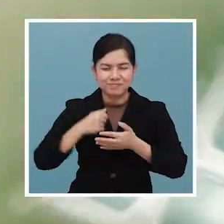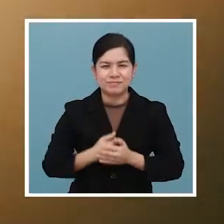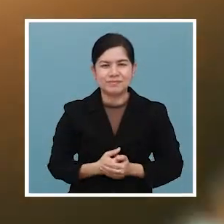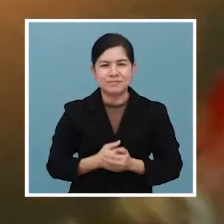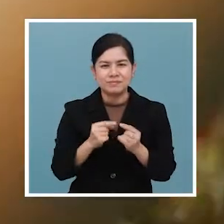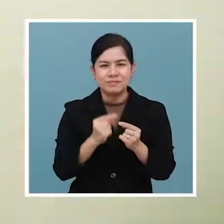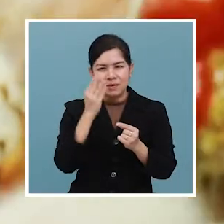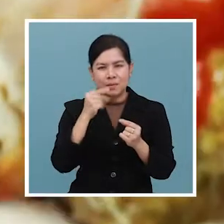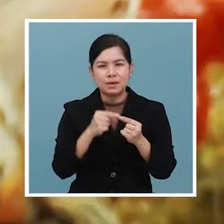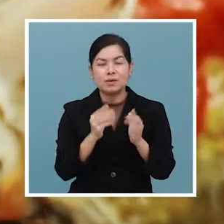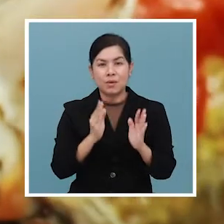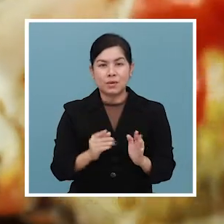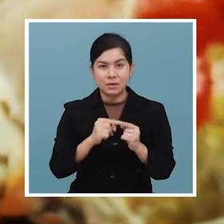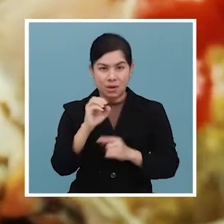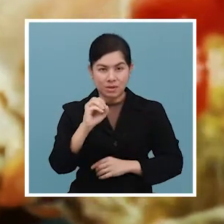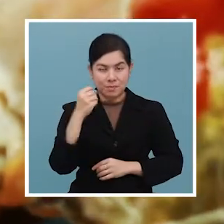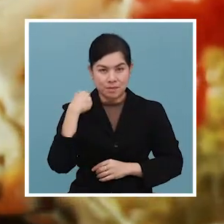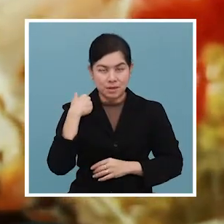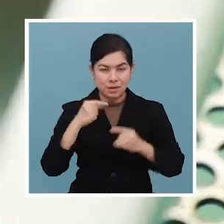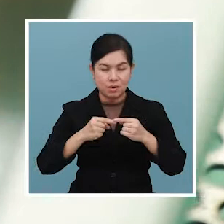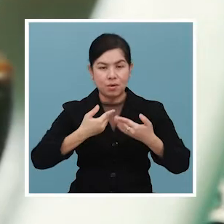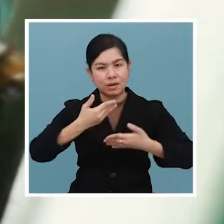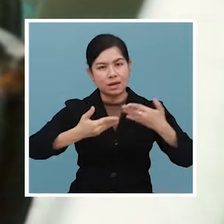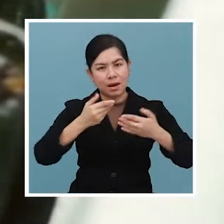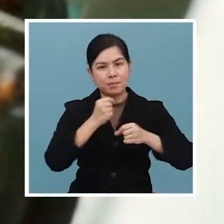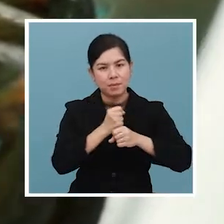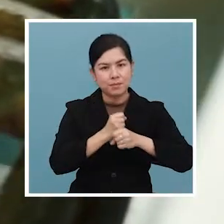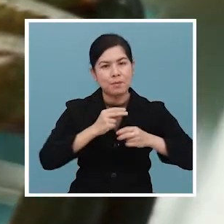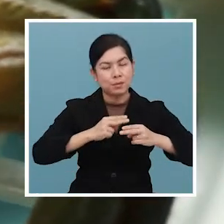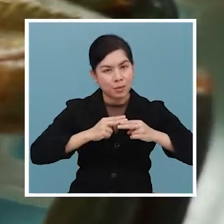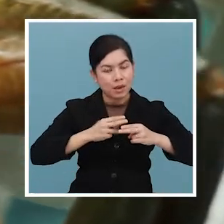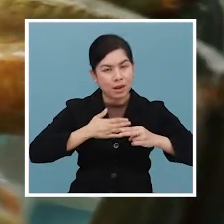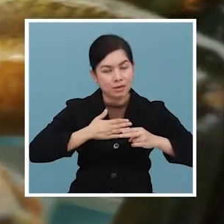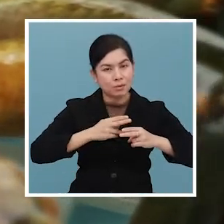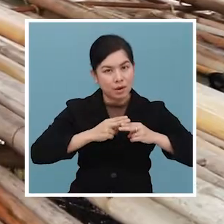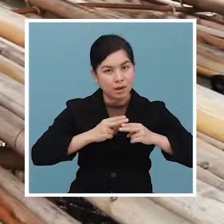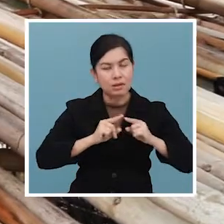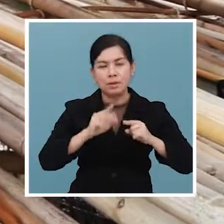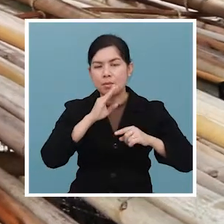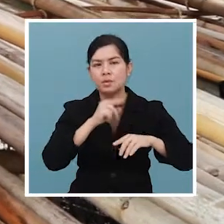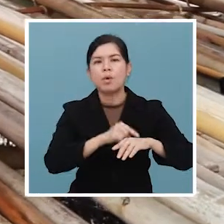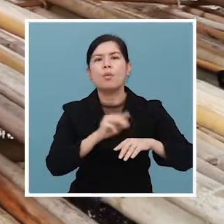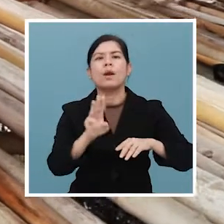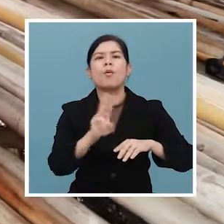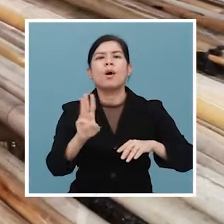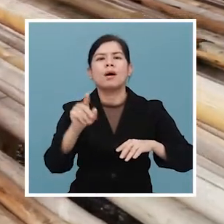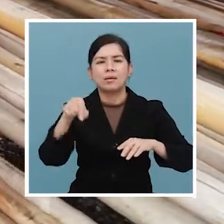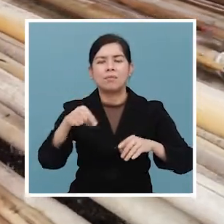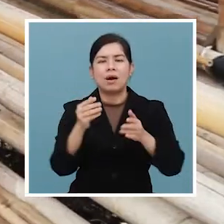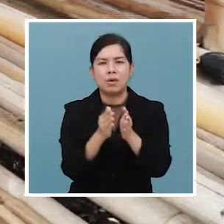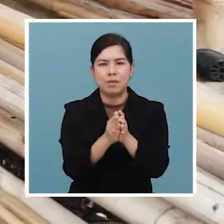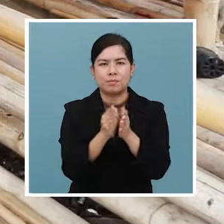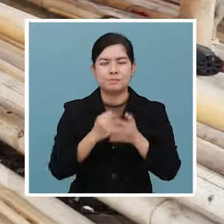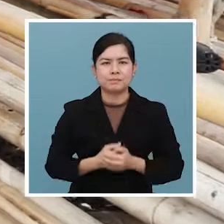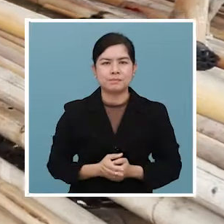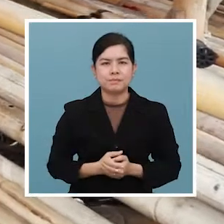ค่ะเนี่ยมันเค้าจะที่ 50กว่าคนเนี่ยเขาจะมีของกิจกรรมของเขาอยู่แล้วด้วยผู้ใหญ่ที่จะอย่างนี้แล้วเนี่ยแสดงว่า